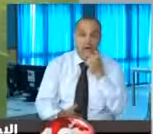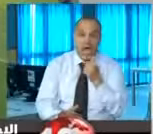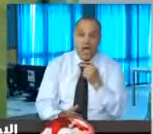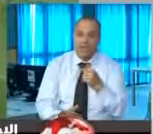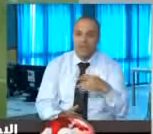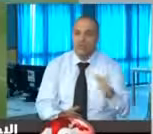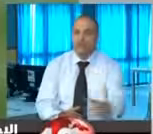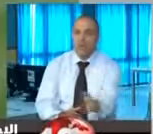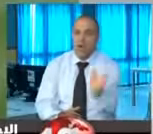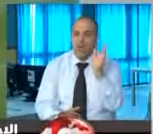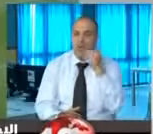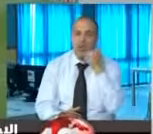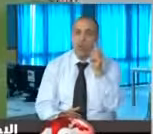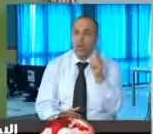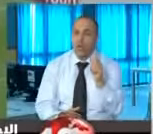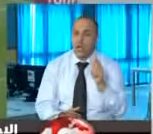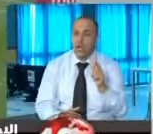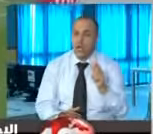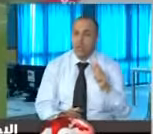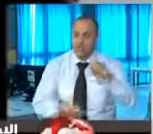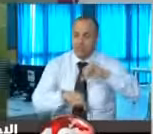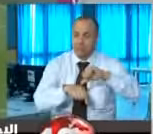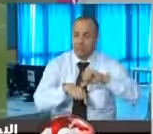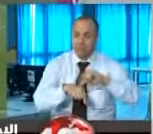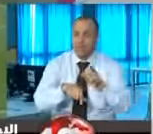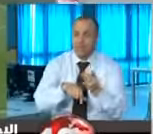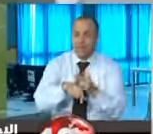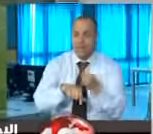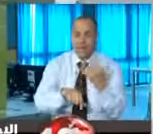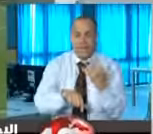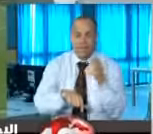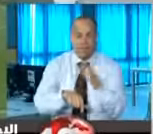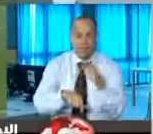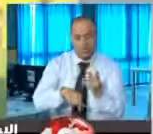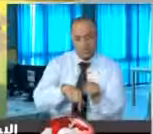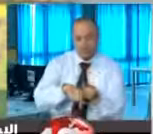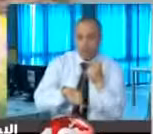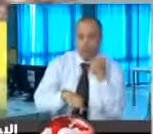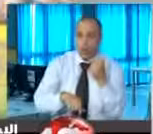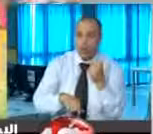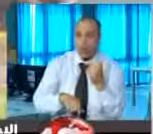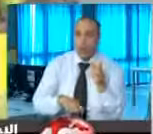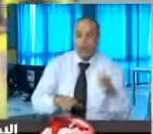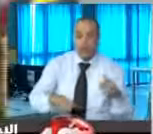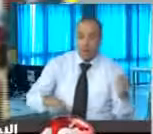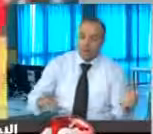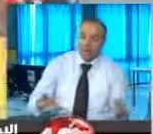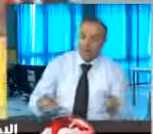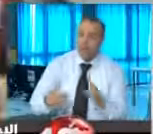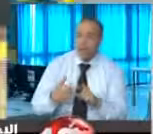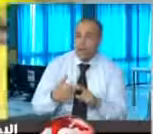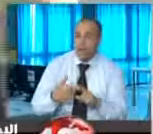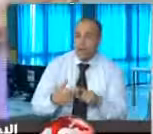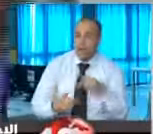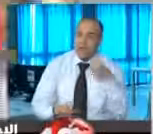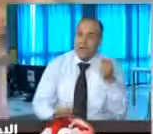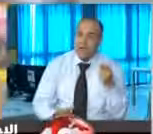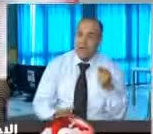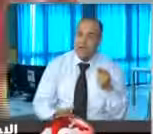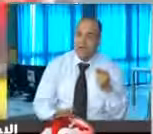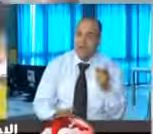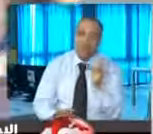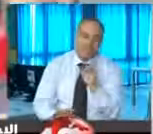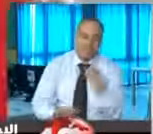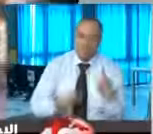كاسبر دولبرغ منح التقدم لنادي العاصمة منذ دقيقة 55 قبل أن ينقذ ديرك كاوت فاينورد من الهزيمة بإدراك